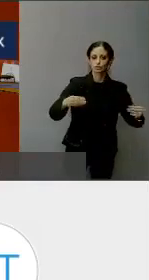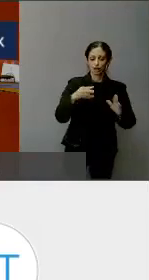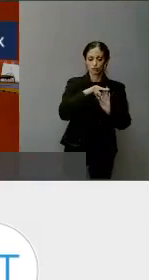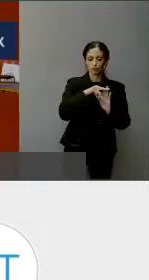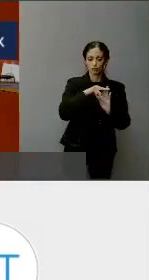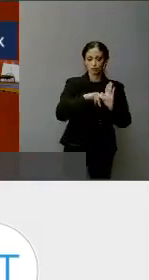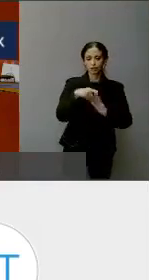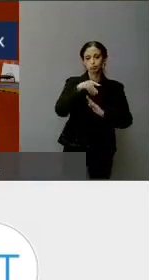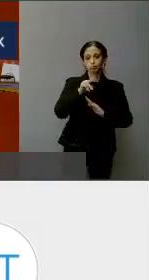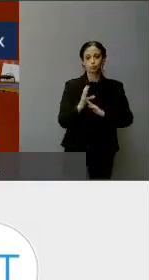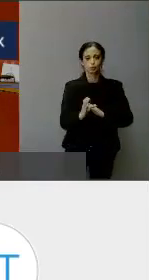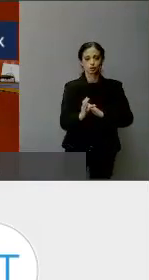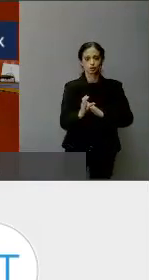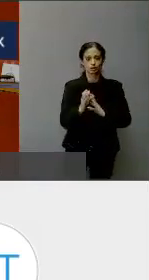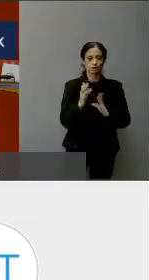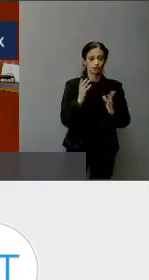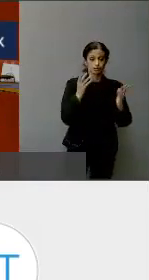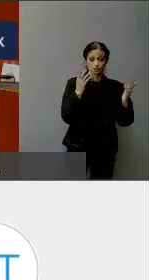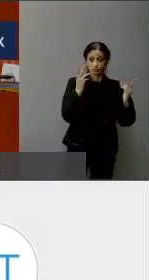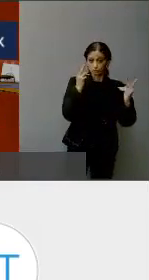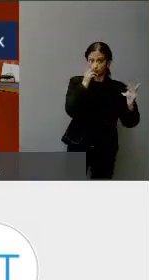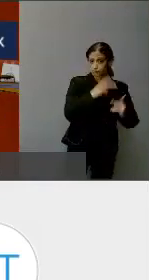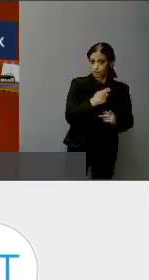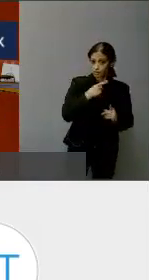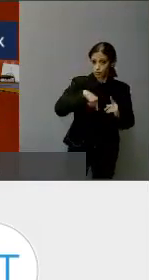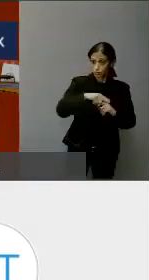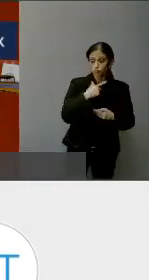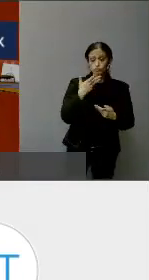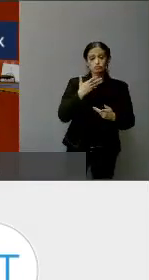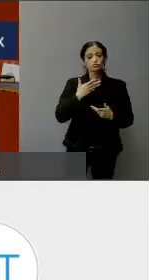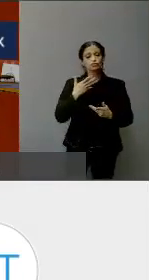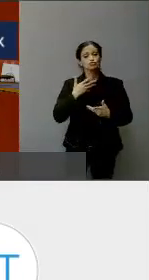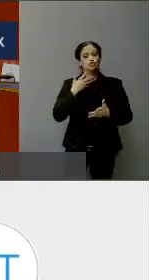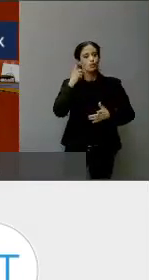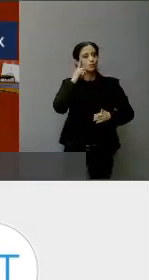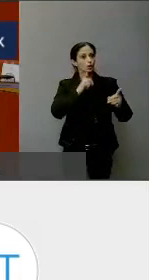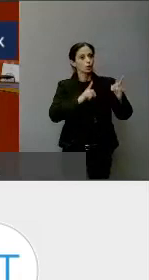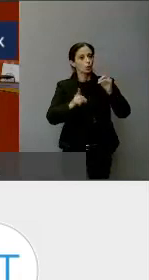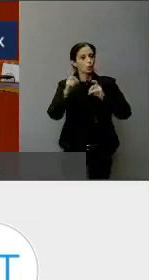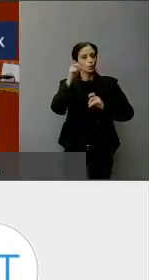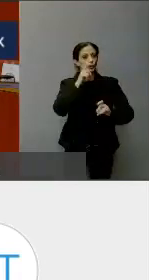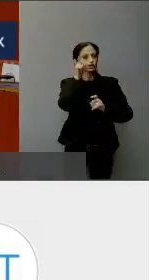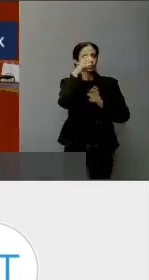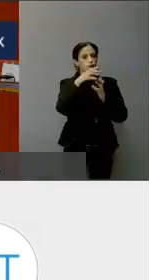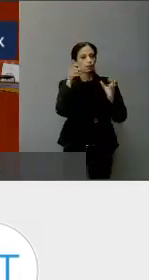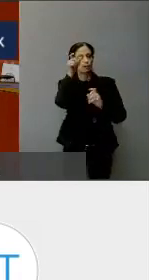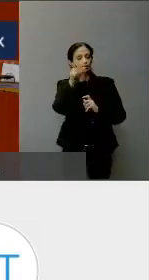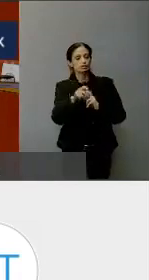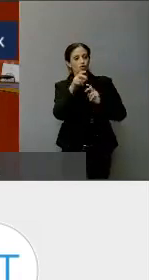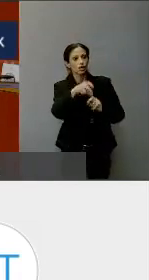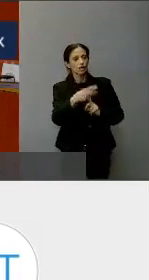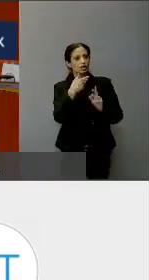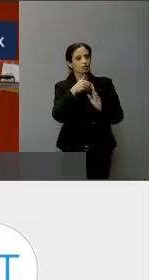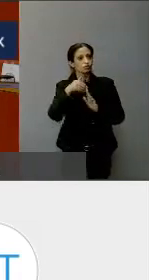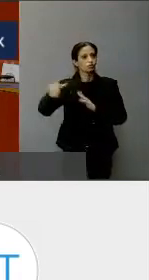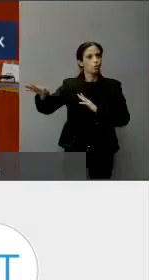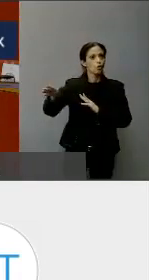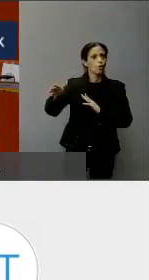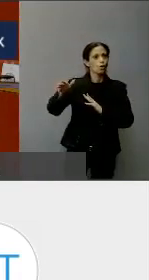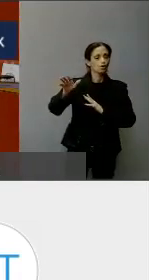avevamo la preoccupazione di lasciar fuori gli imprenditori agricoli se proprio avevamo la preoccupazione